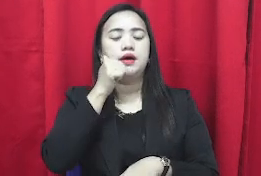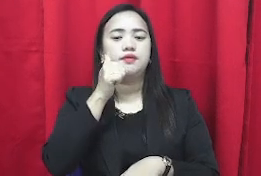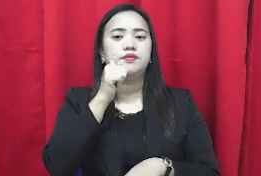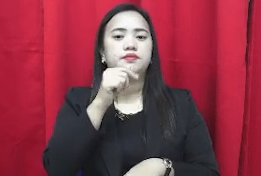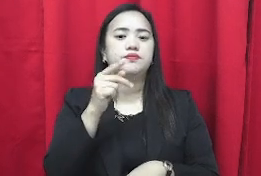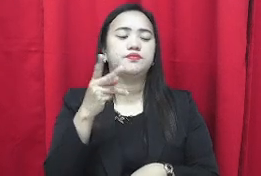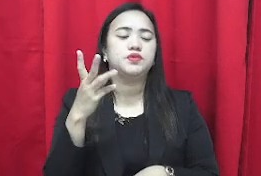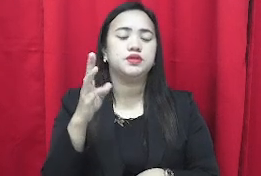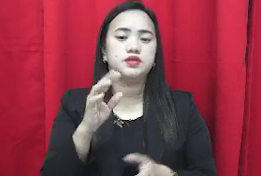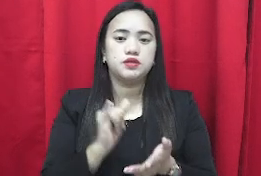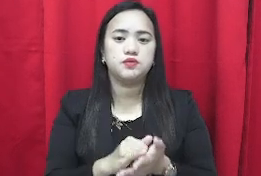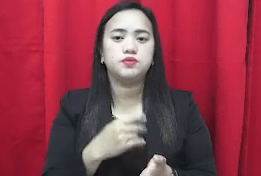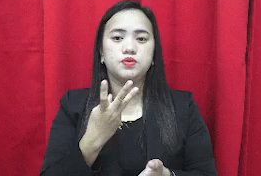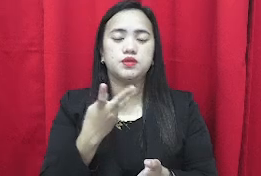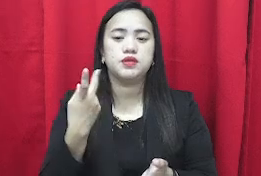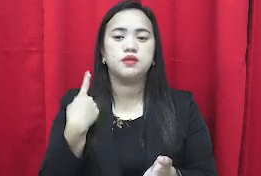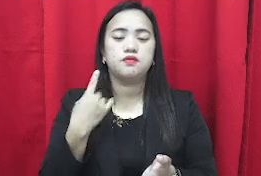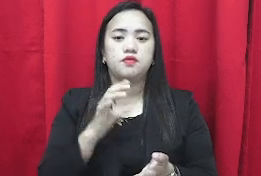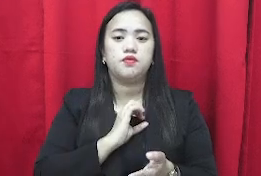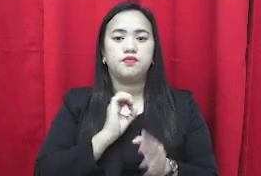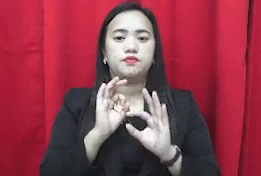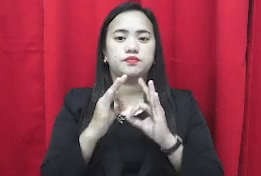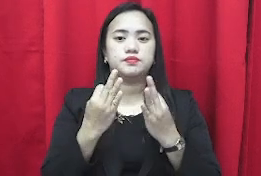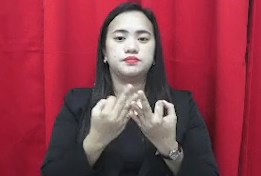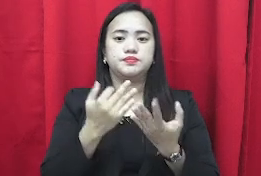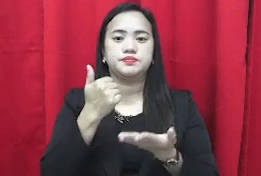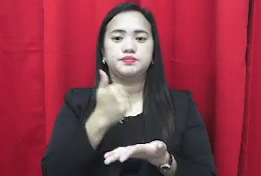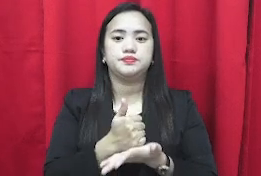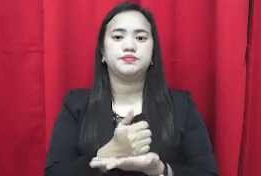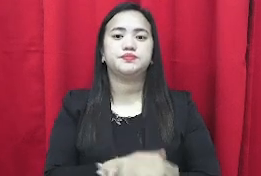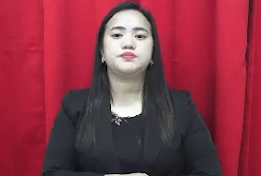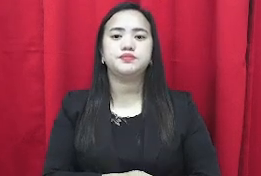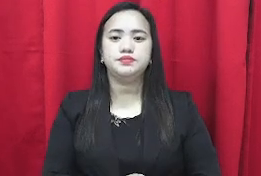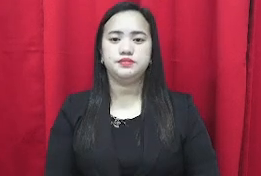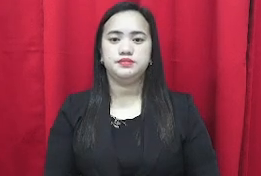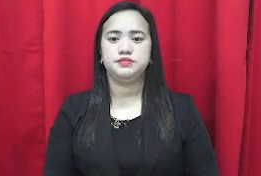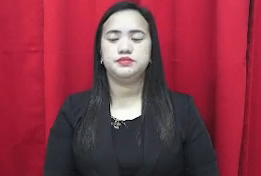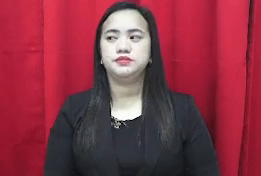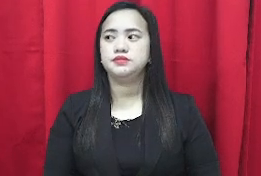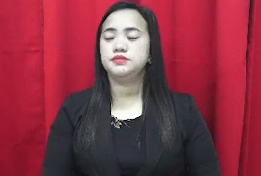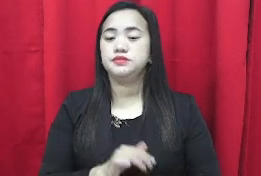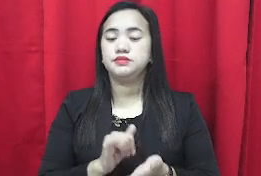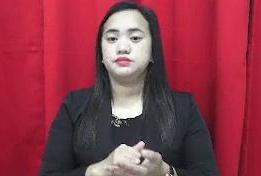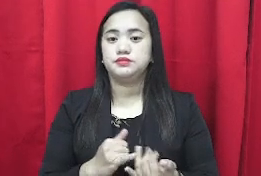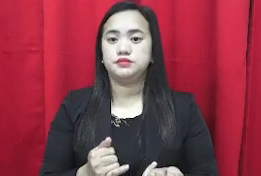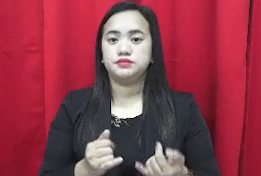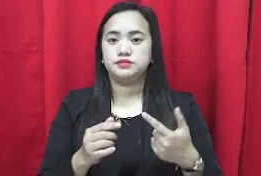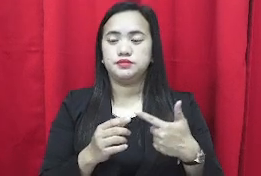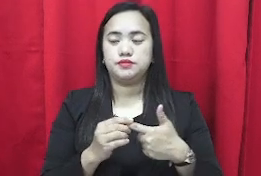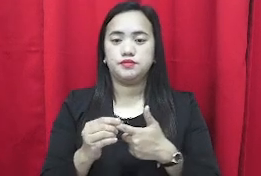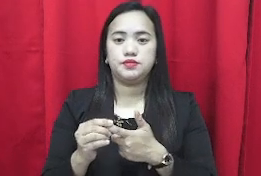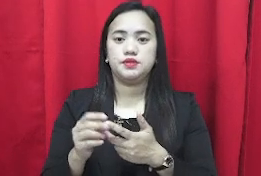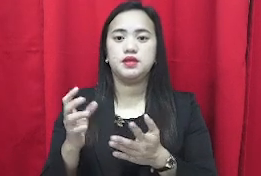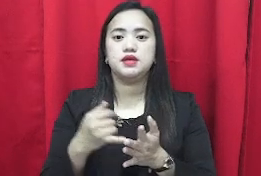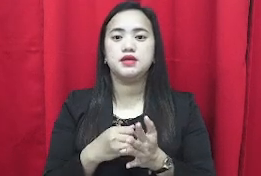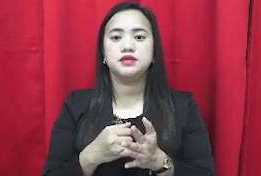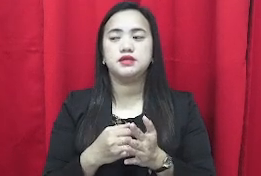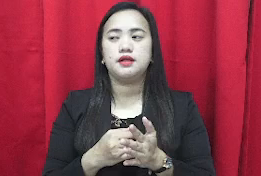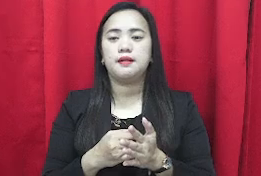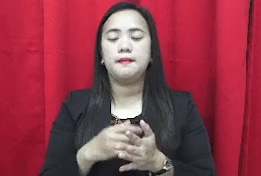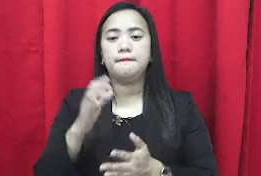eh yon ang maganda po diyan Al right So ngayon mga kapatid This is a special episode Bago dumating ang darating na Lunes